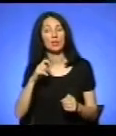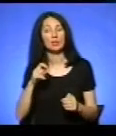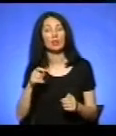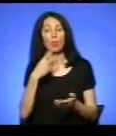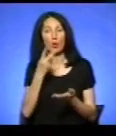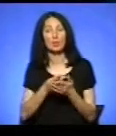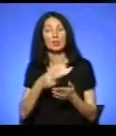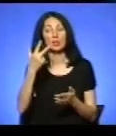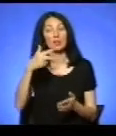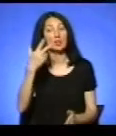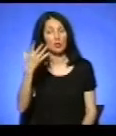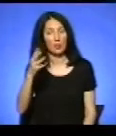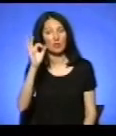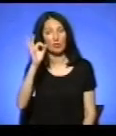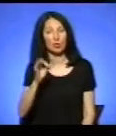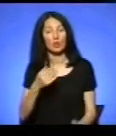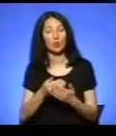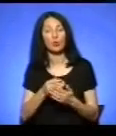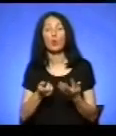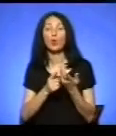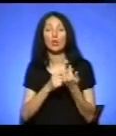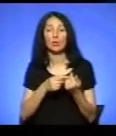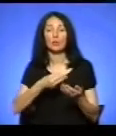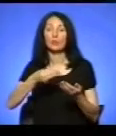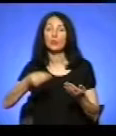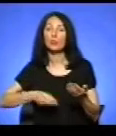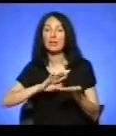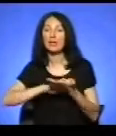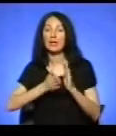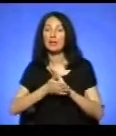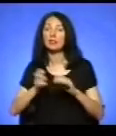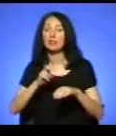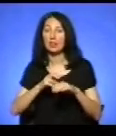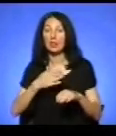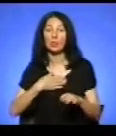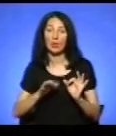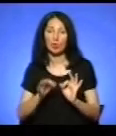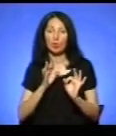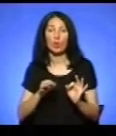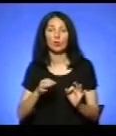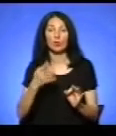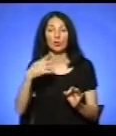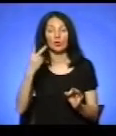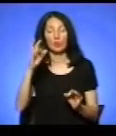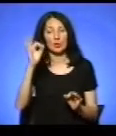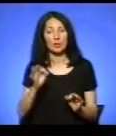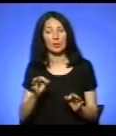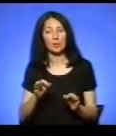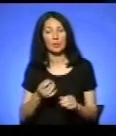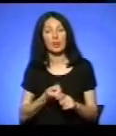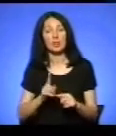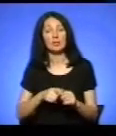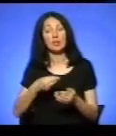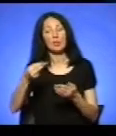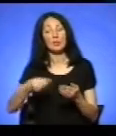Ага, тобто по кількості підписаних декларацій ми непогано йдемо. Але ці, власне, підписані